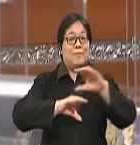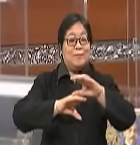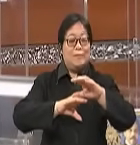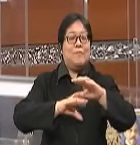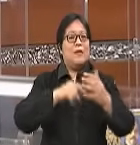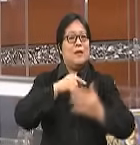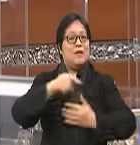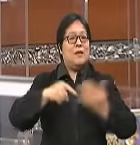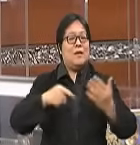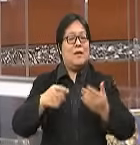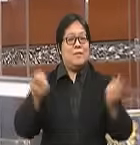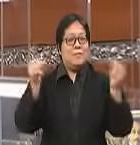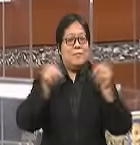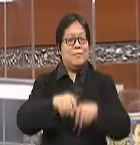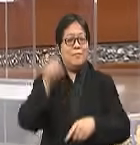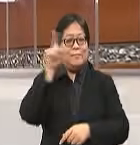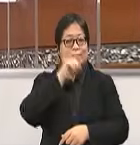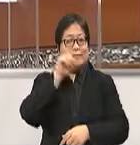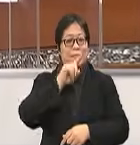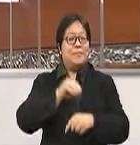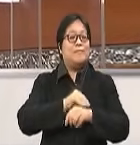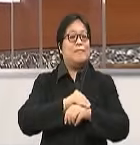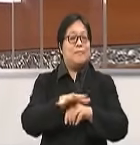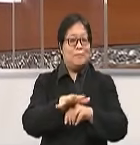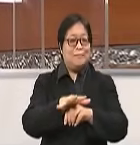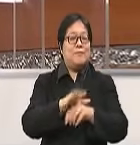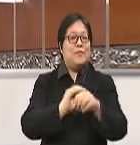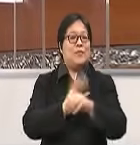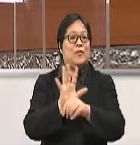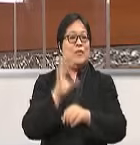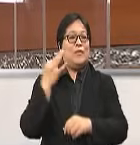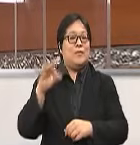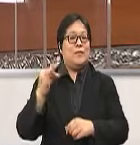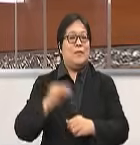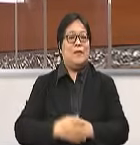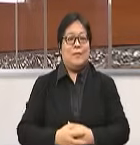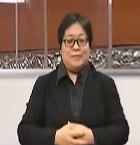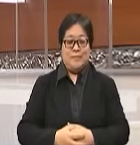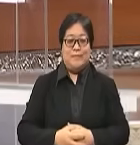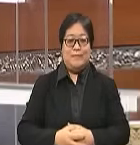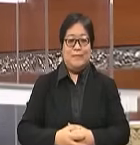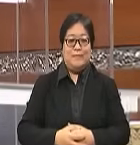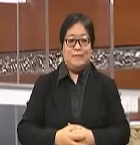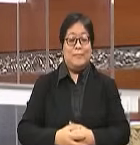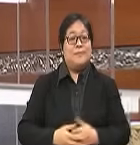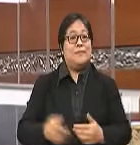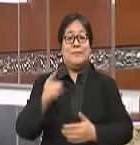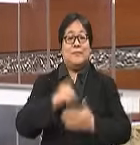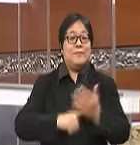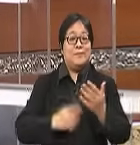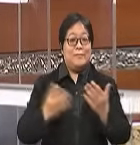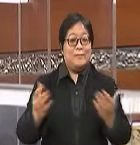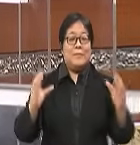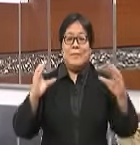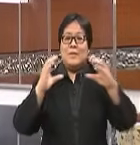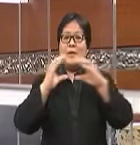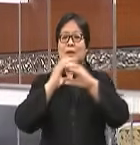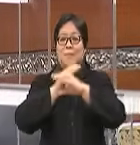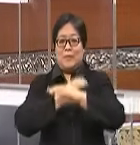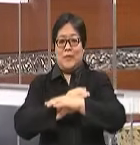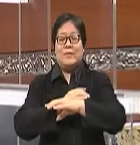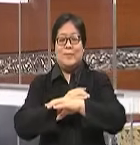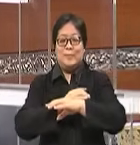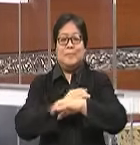antara yang terkesan akibat penolakan penularan wabah pendek copy 19 Apakah kabarnya yang